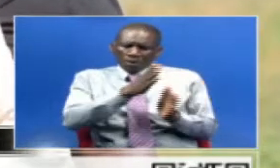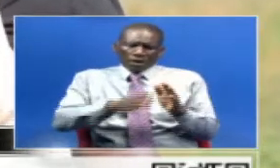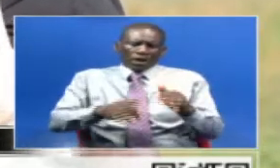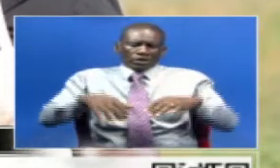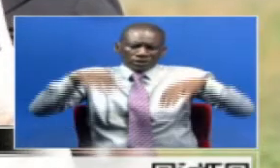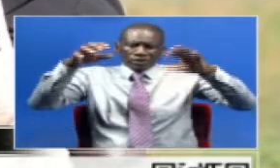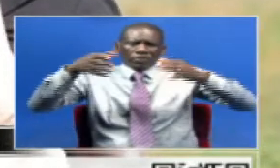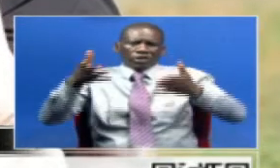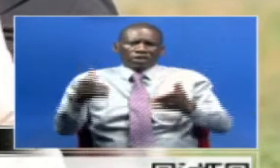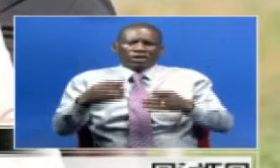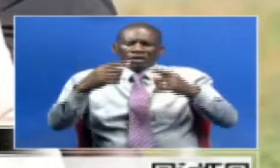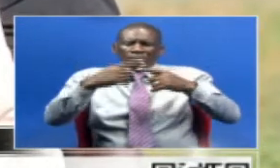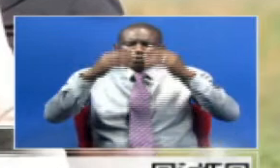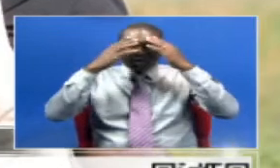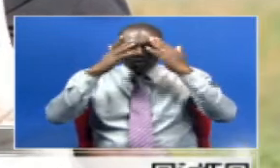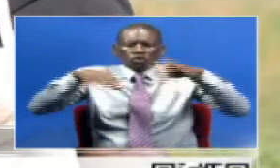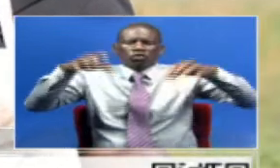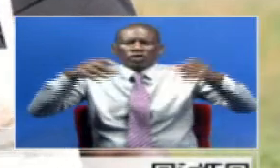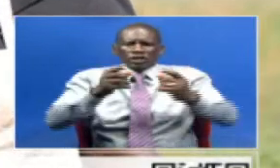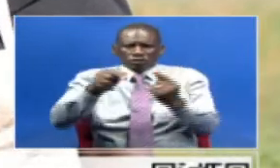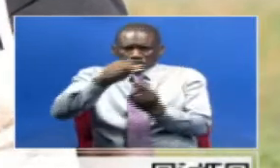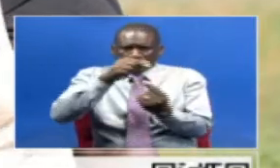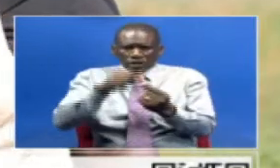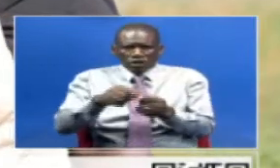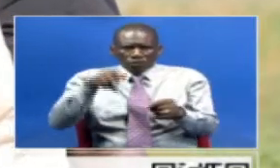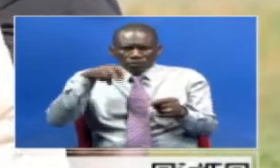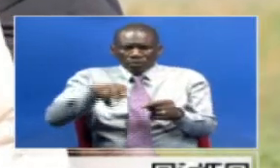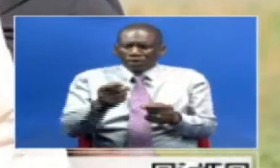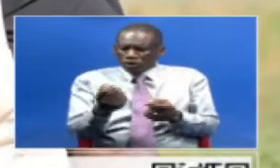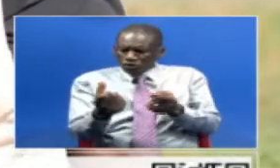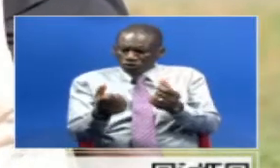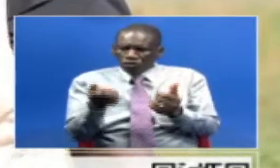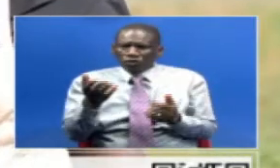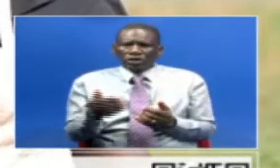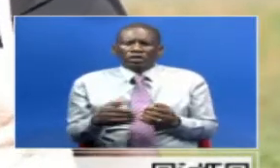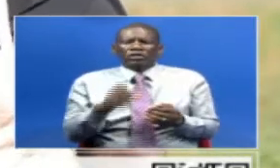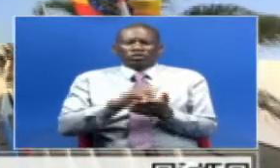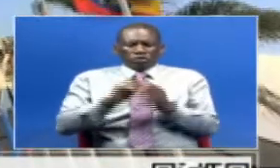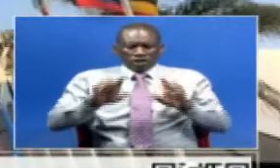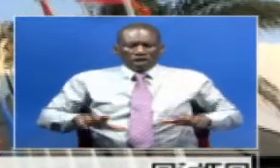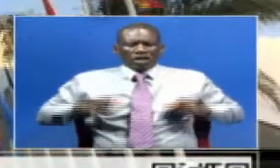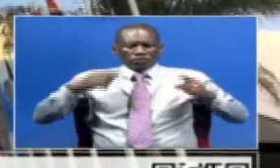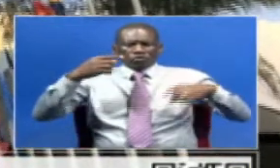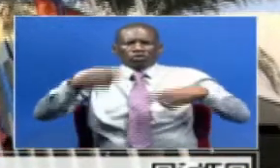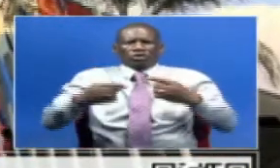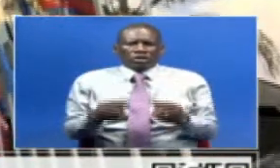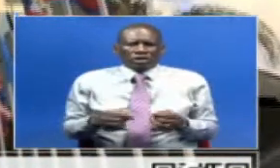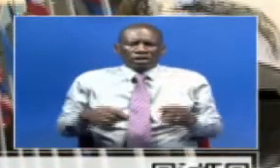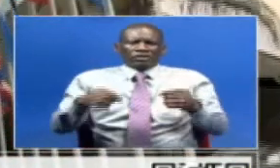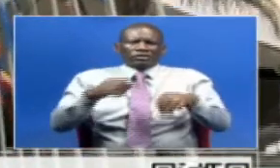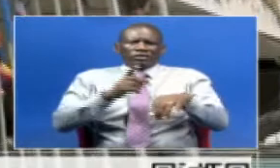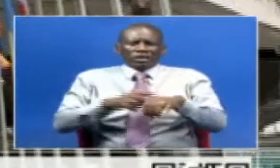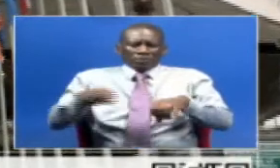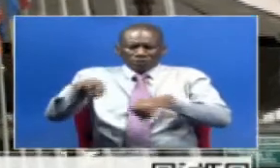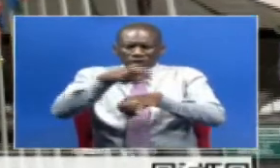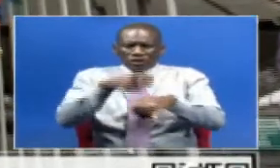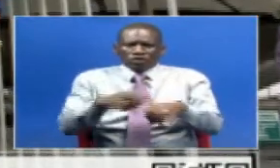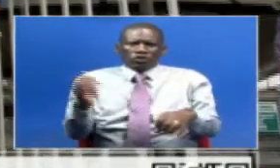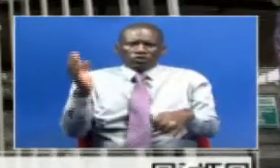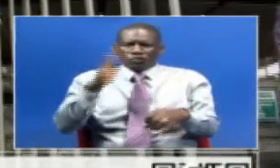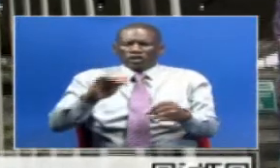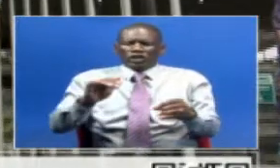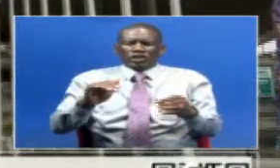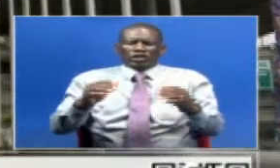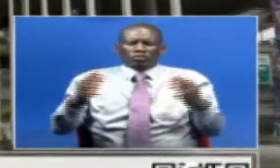lakini tujui itakuja lini. Tupande vitu kidogo kidogo ili maisha iendelee. Wakati taifa linakamilisha kongamano la